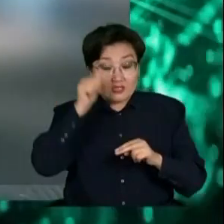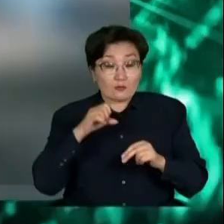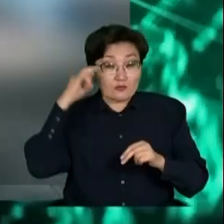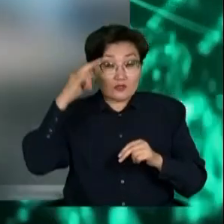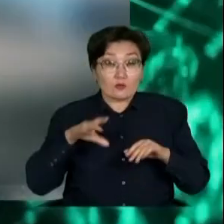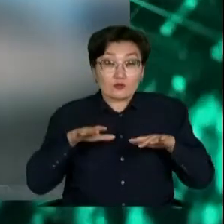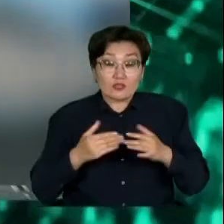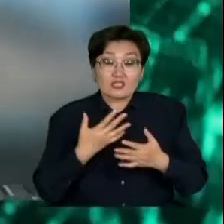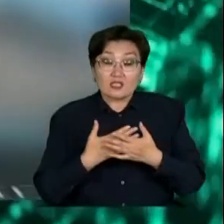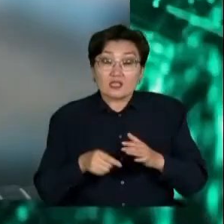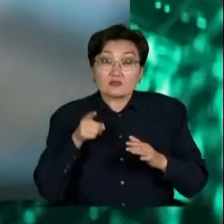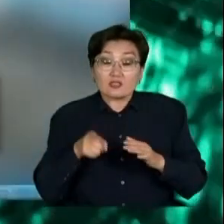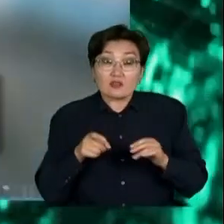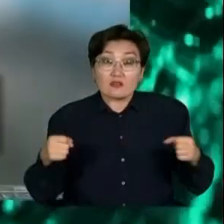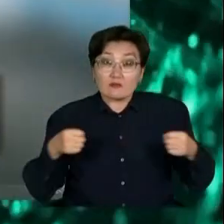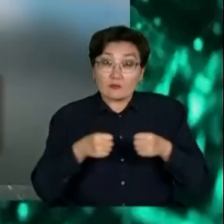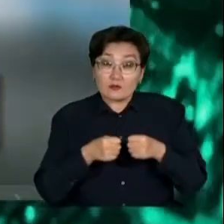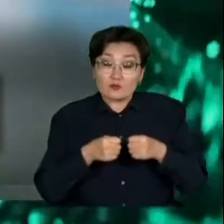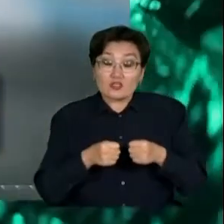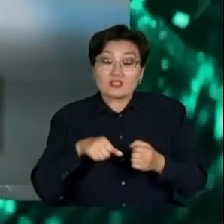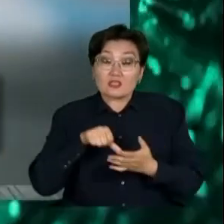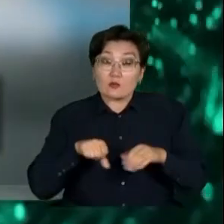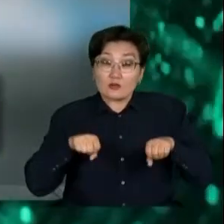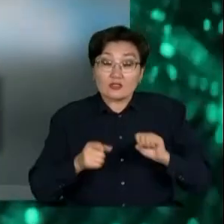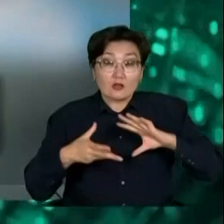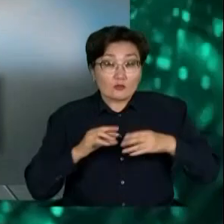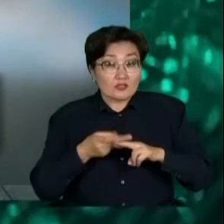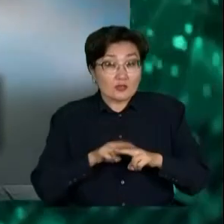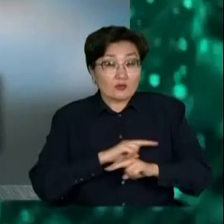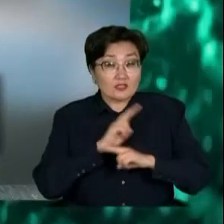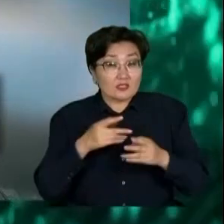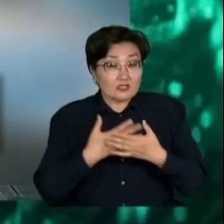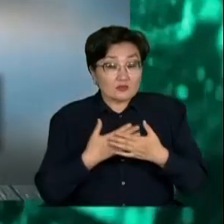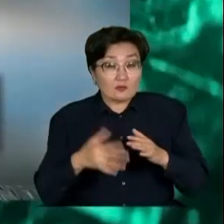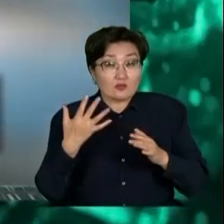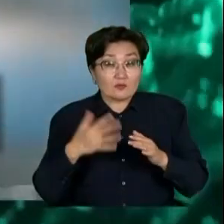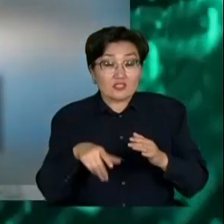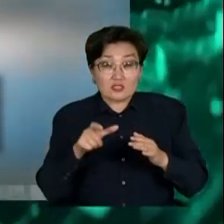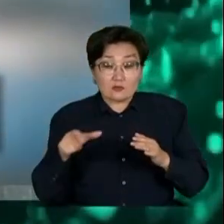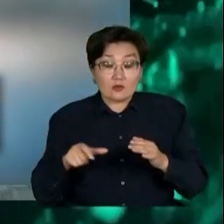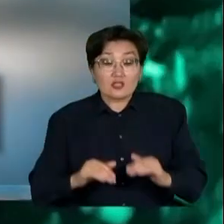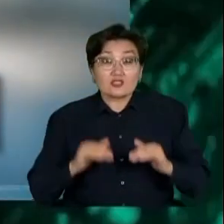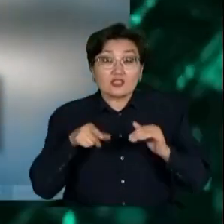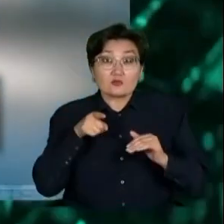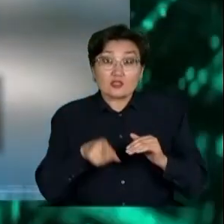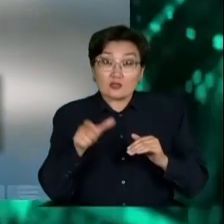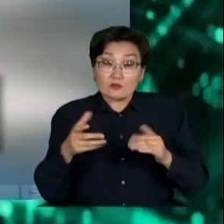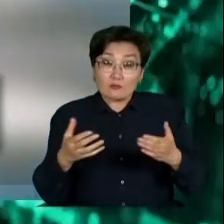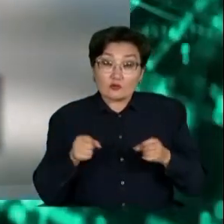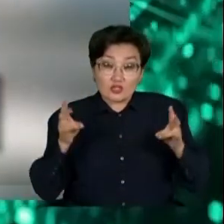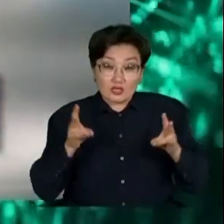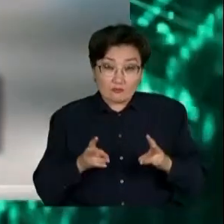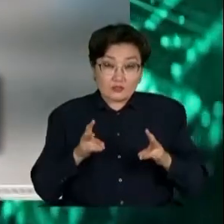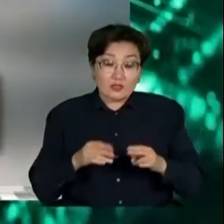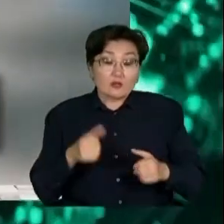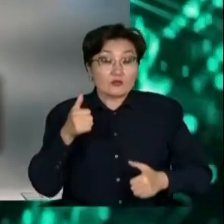Казахстане произошло около 1000 аварий с участием мопедов, в результате которых погибли порядка 50 человек и свыше 1000 получили травмы.